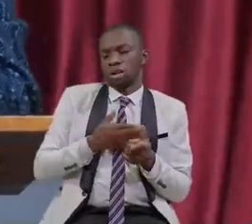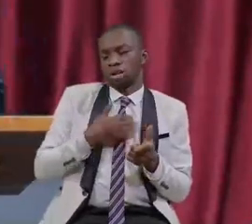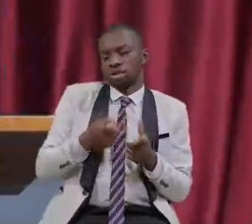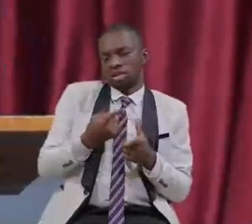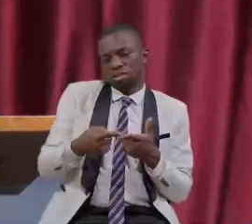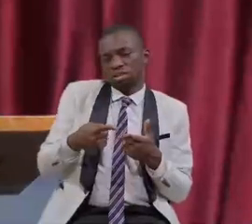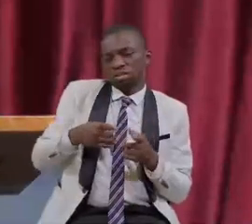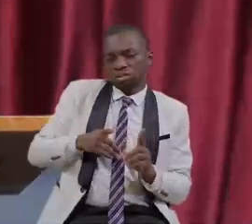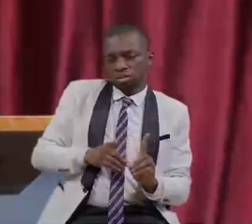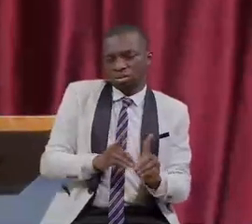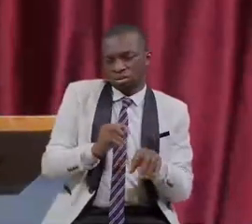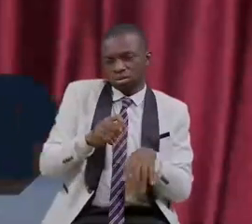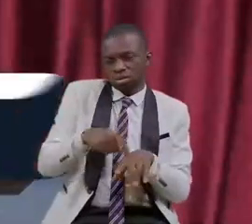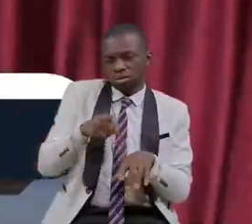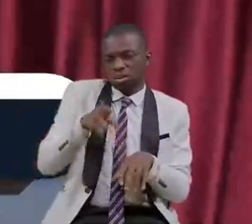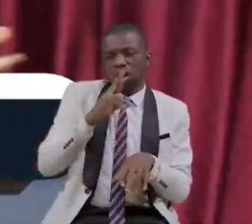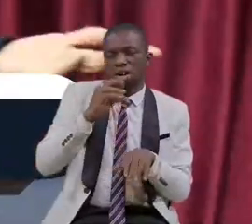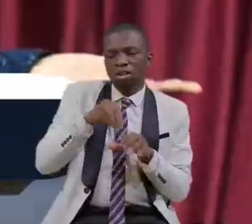royaume,